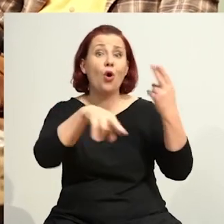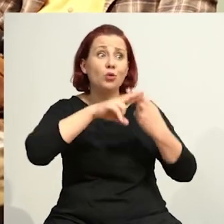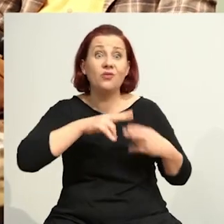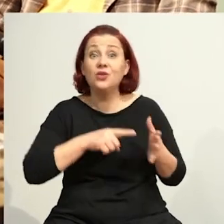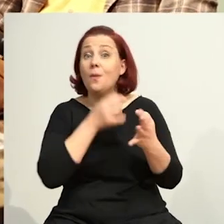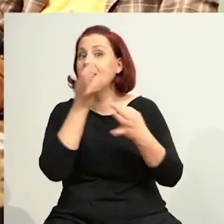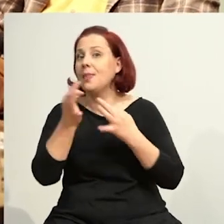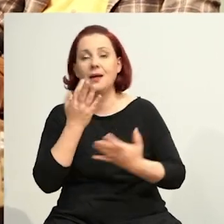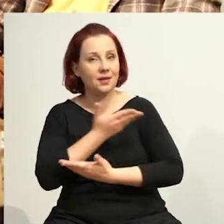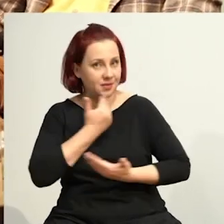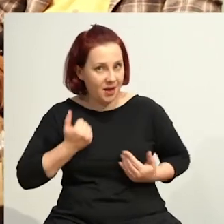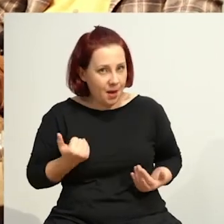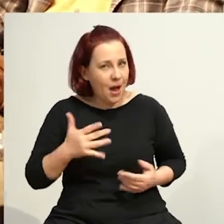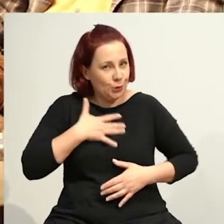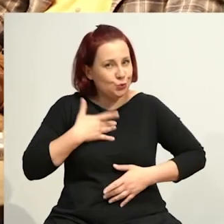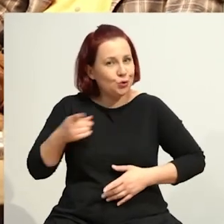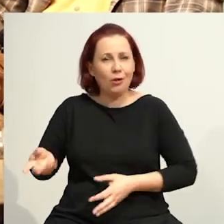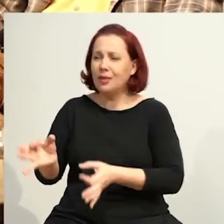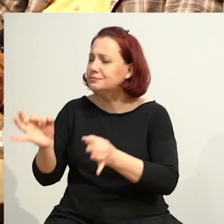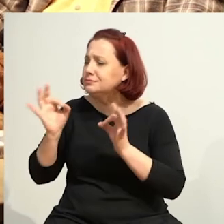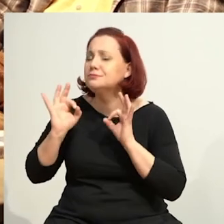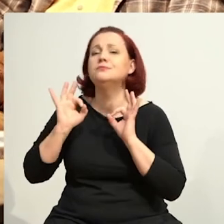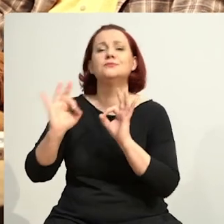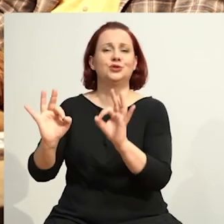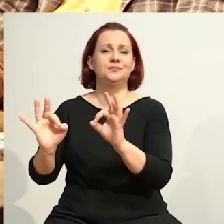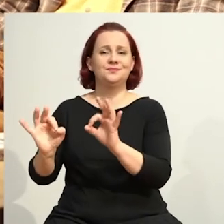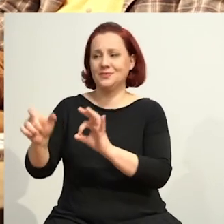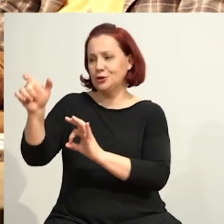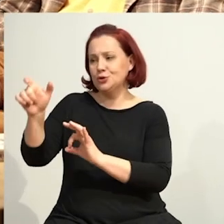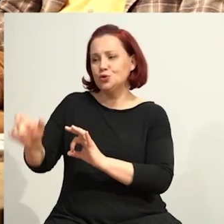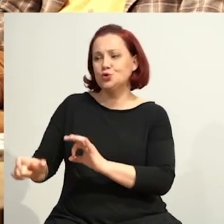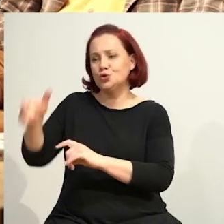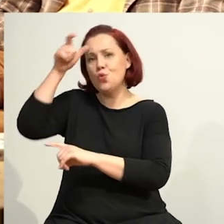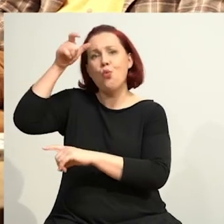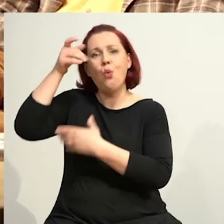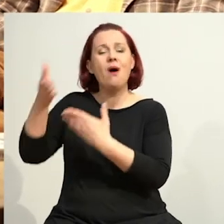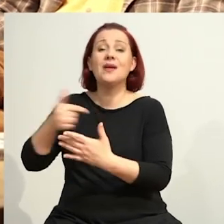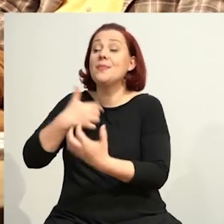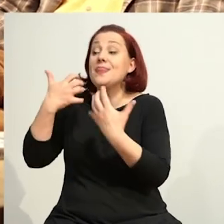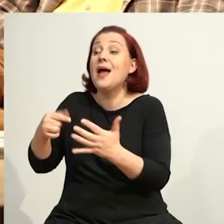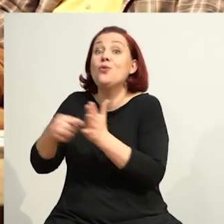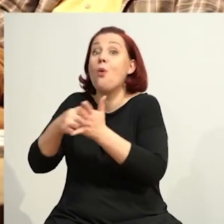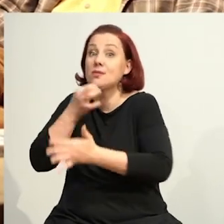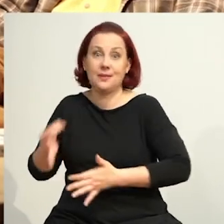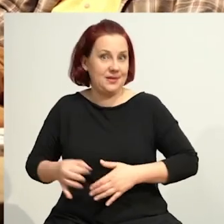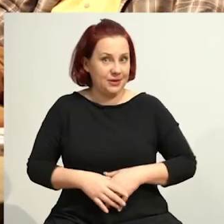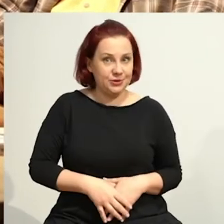pytania. A on wydaje mi się najlepszym takim, znaczy człowiekiem, którego najchętniej o to by się